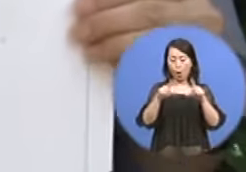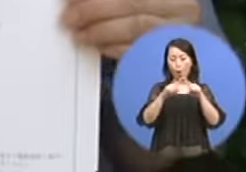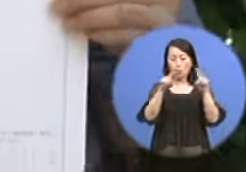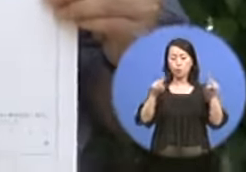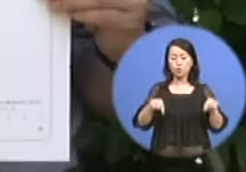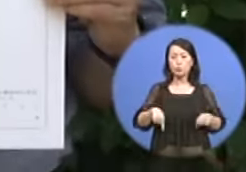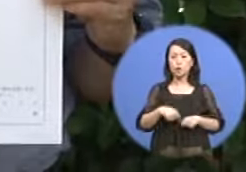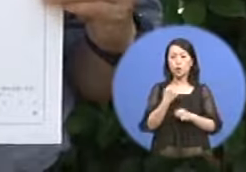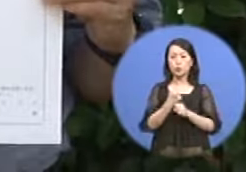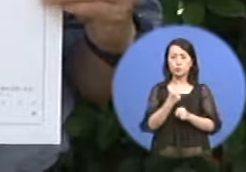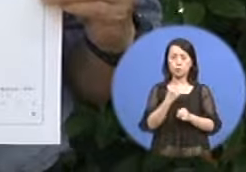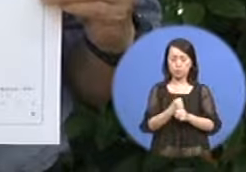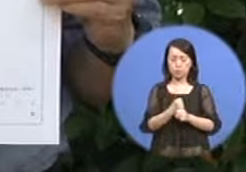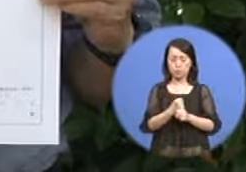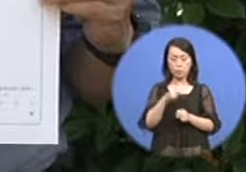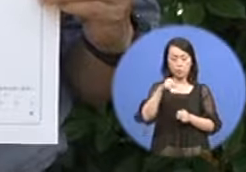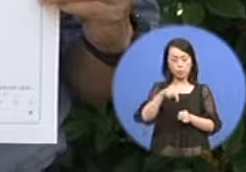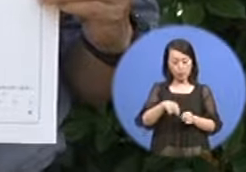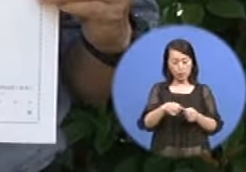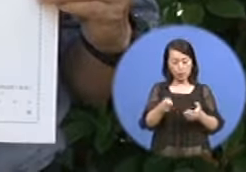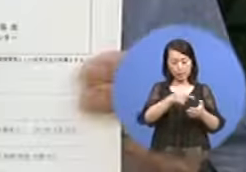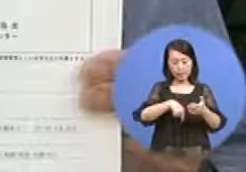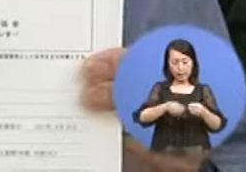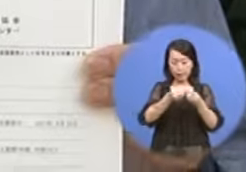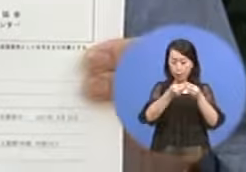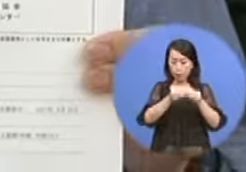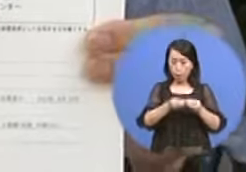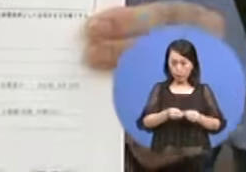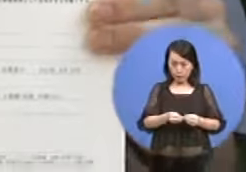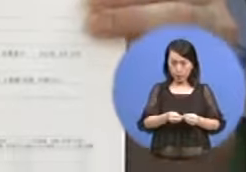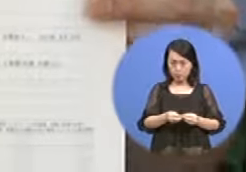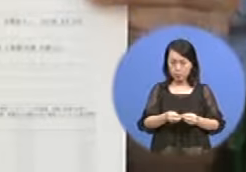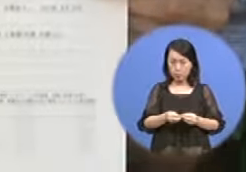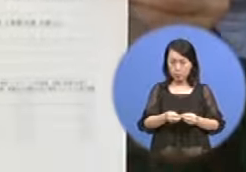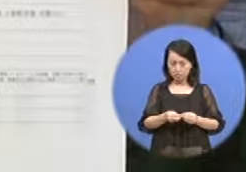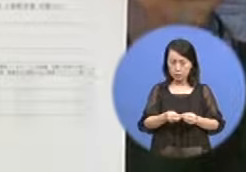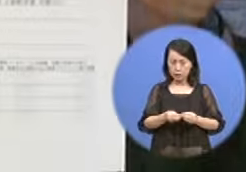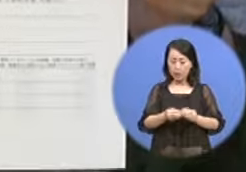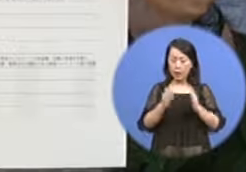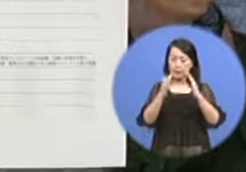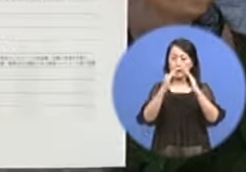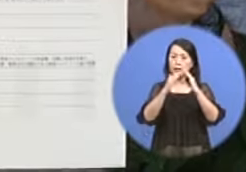せていただきます。この中には細かく建物の概要ですとか、